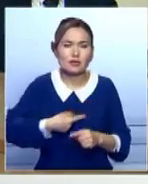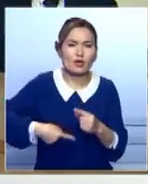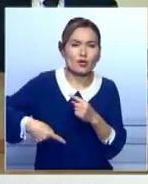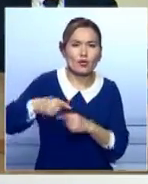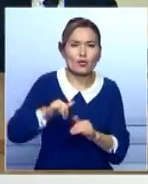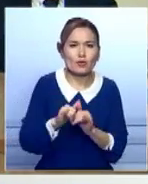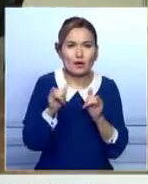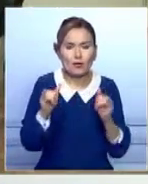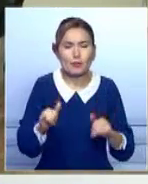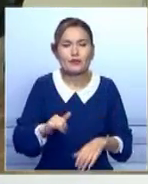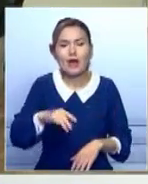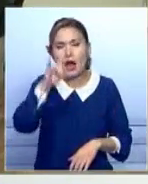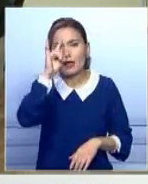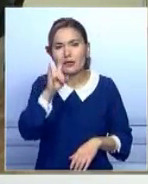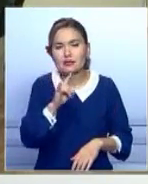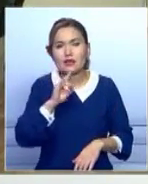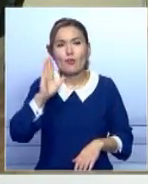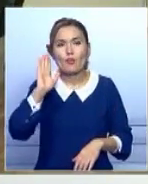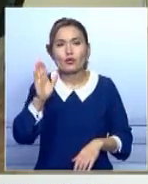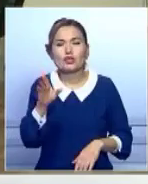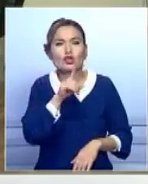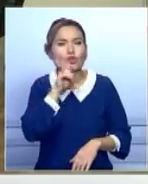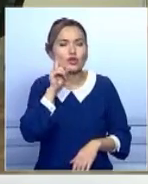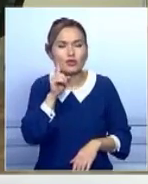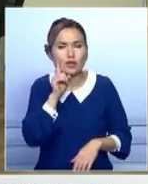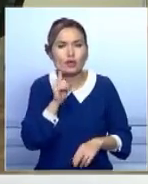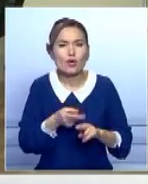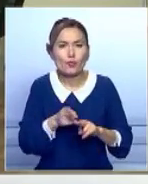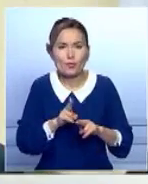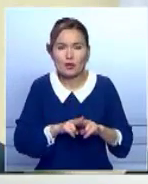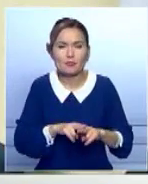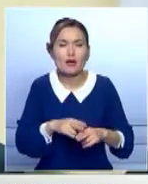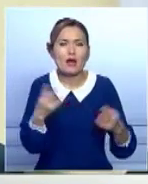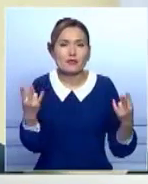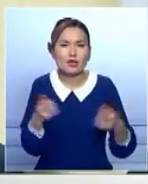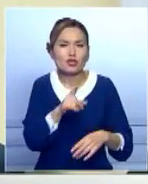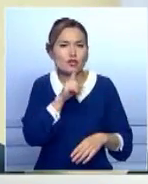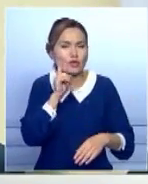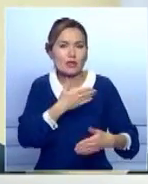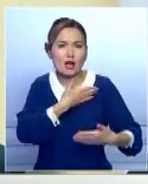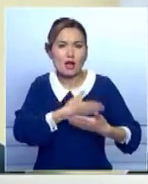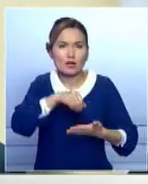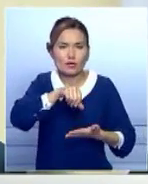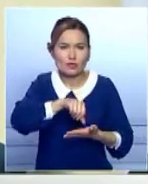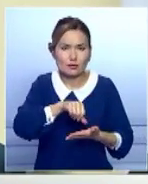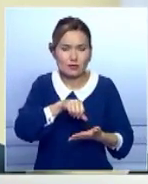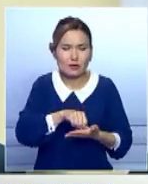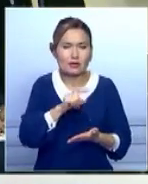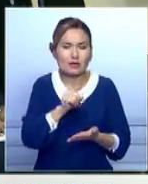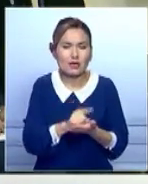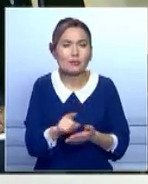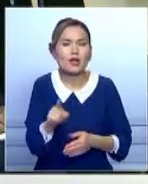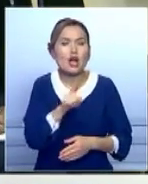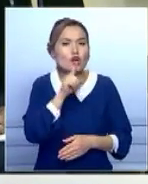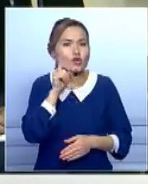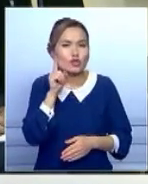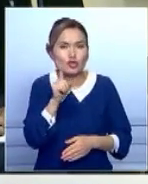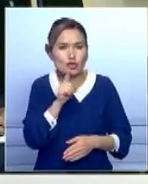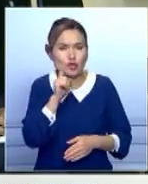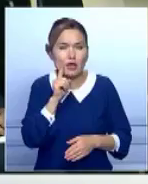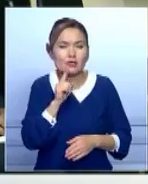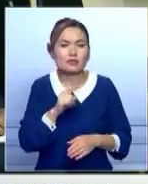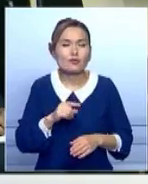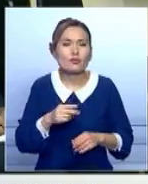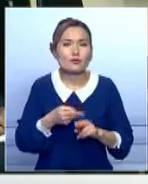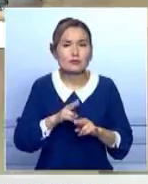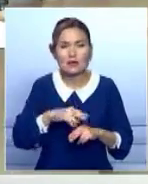Ел болашақ жастар осы үшінші кезеңде аса белсенділік танытпақ ниетте. Жолдауды ден қойып тыңдаған жас буын инновациялық технологиялар